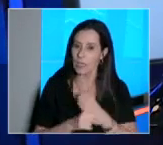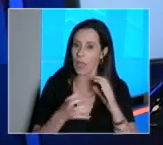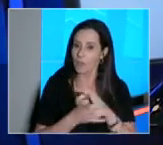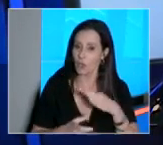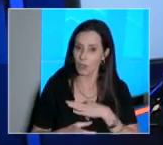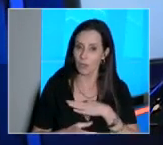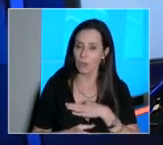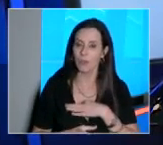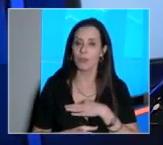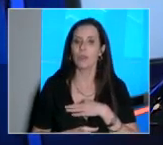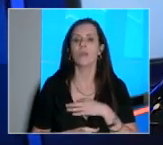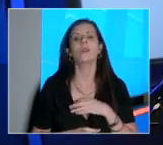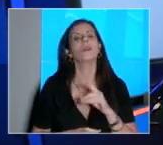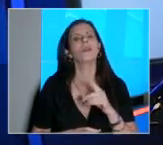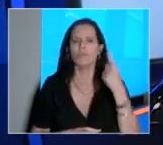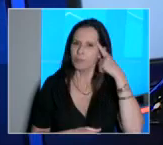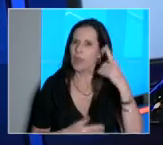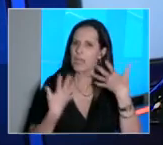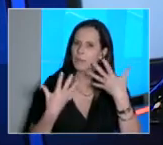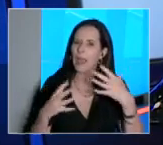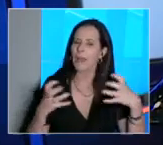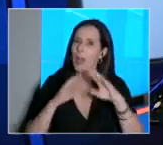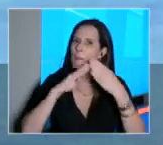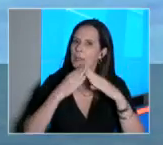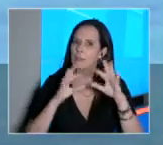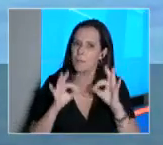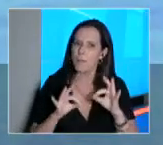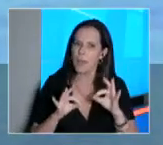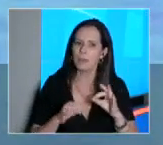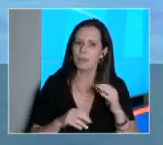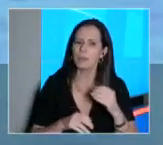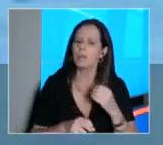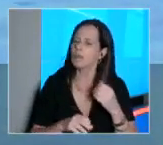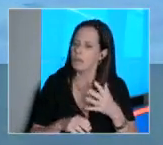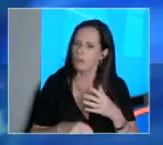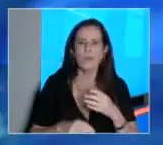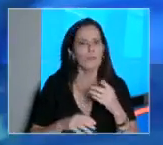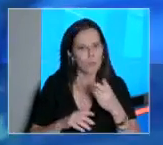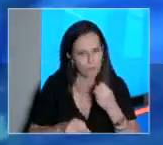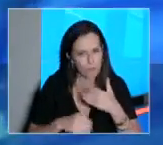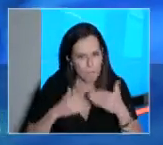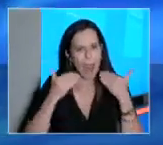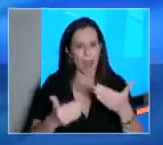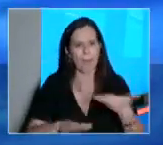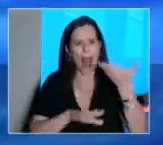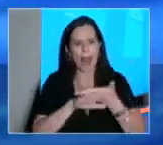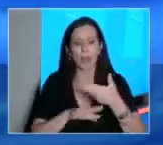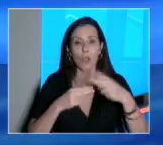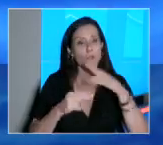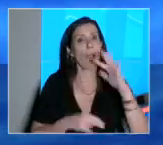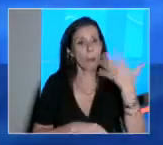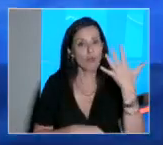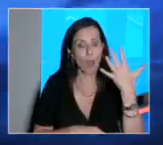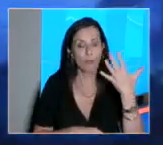חברי וידידי דוד הבטה, והחברה למתנסים ככה באמת לקחה את הסיפור הזה עם שני הידיים ומנפה אותו, וכבר קרוב לחמש